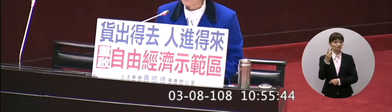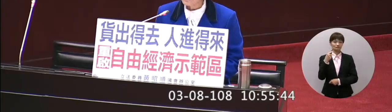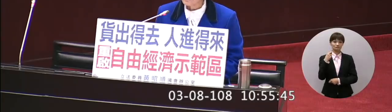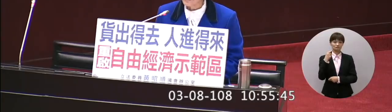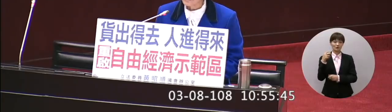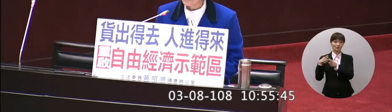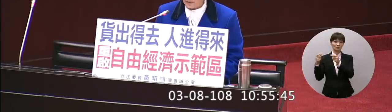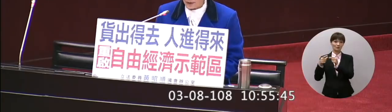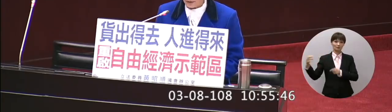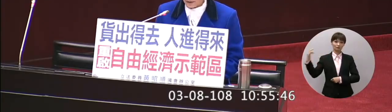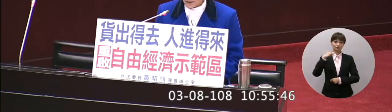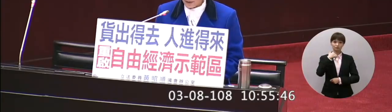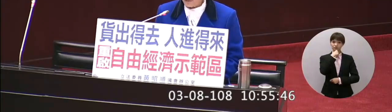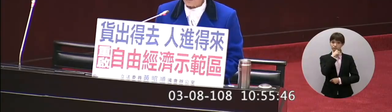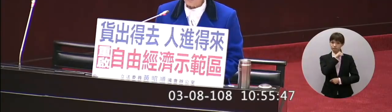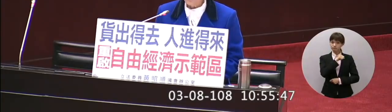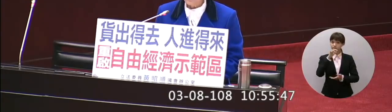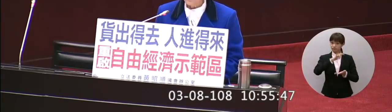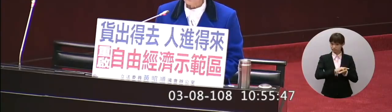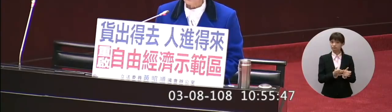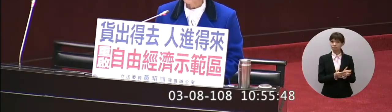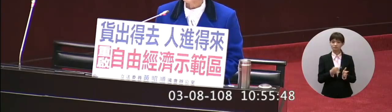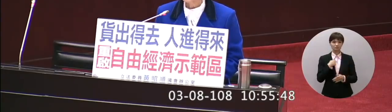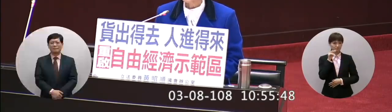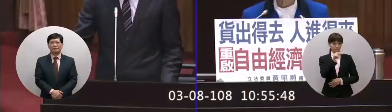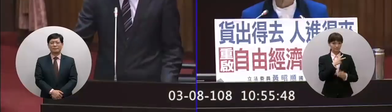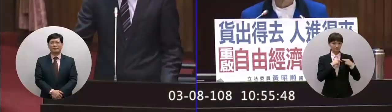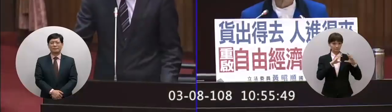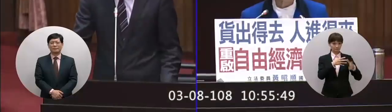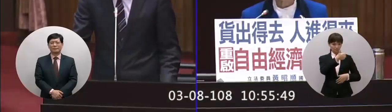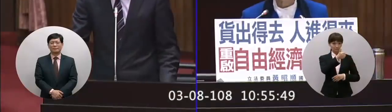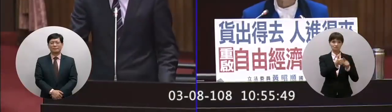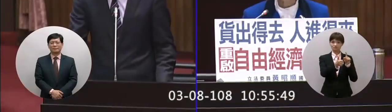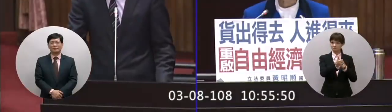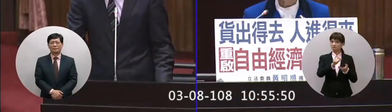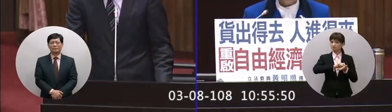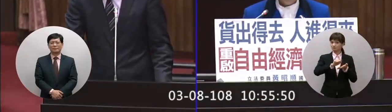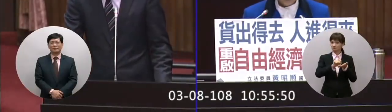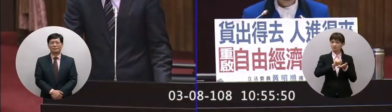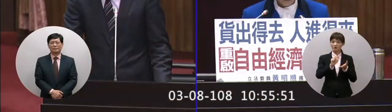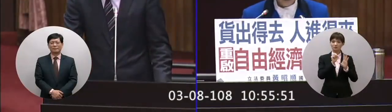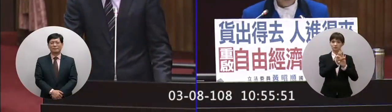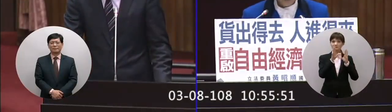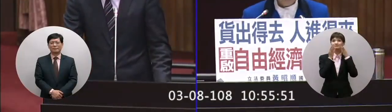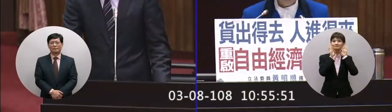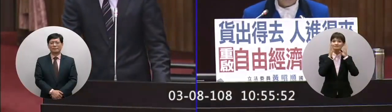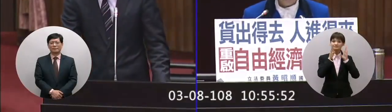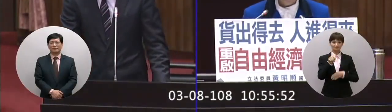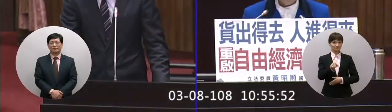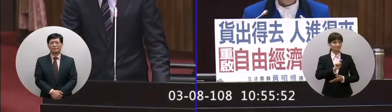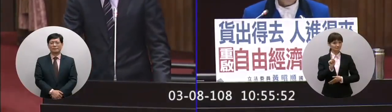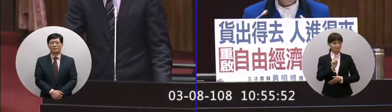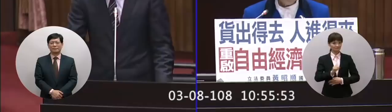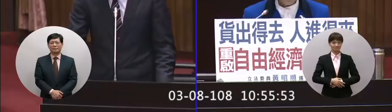来， 是 吗？对，那我看到蔡英文总统，他就写了一个脸书，他的脸书这样子